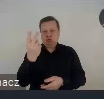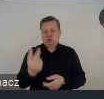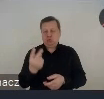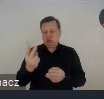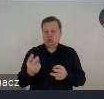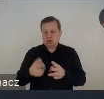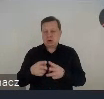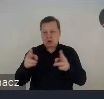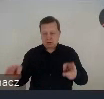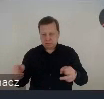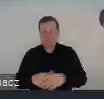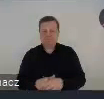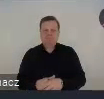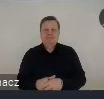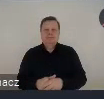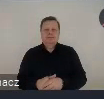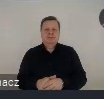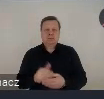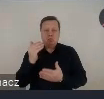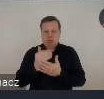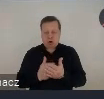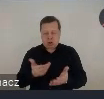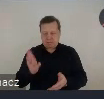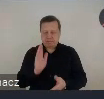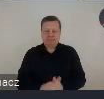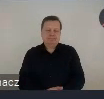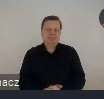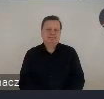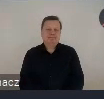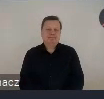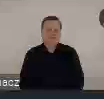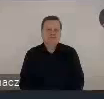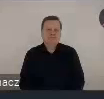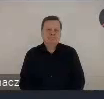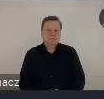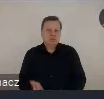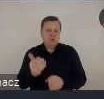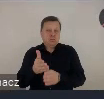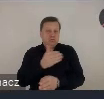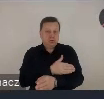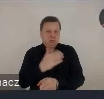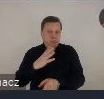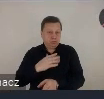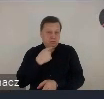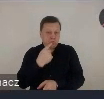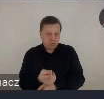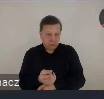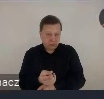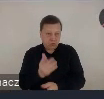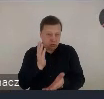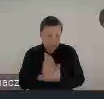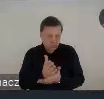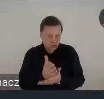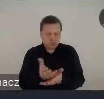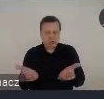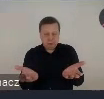będzie kolejna edycja programu. Jak już wcześniej wspomniałem, tym